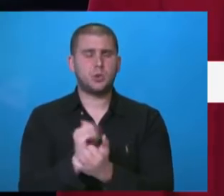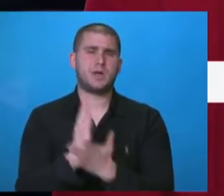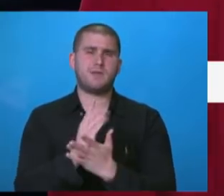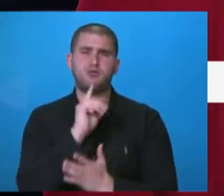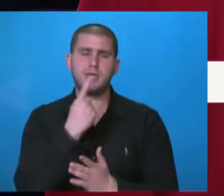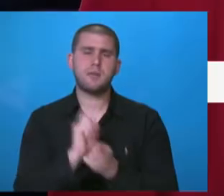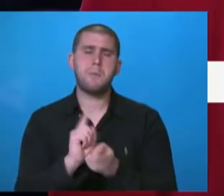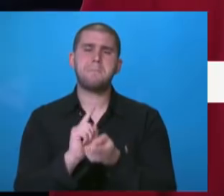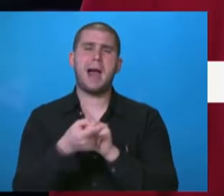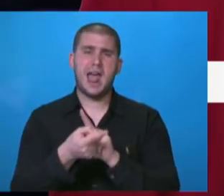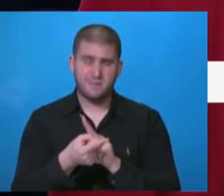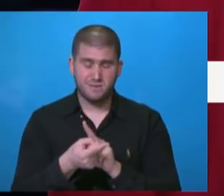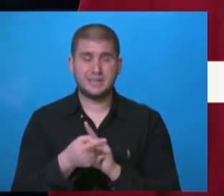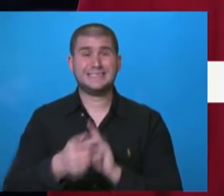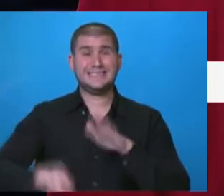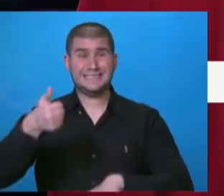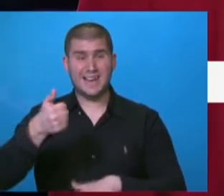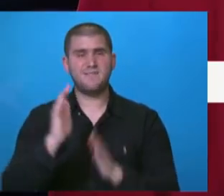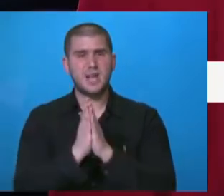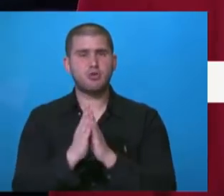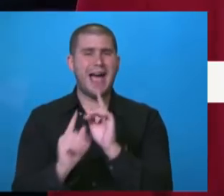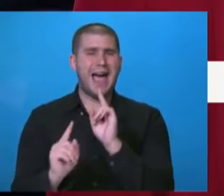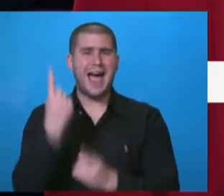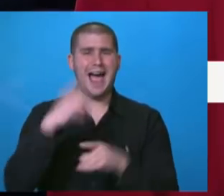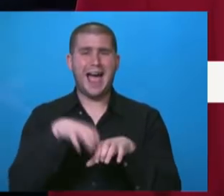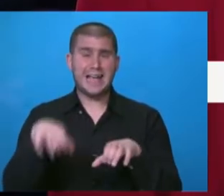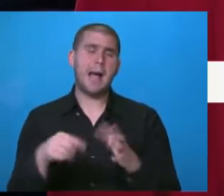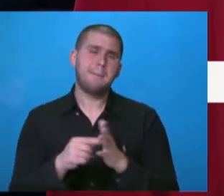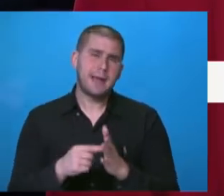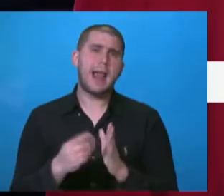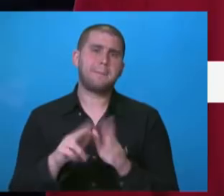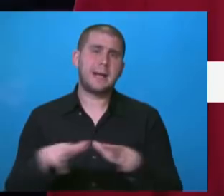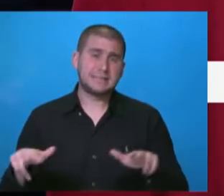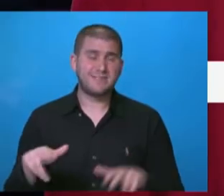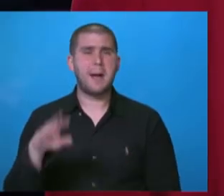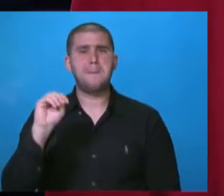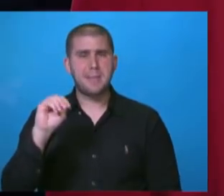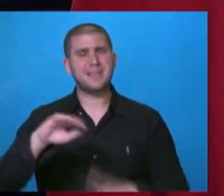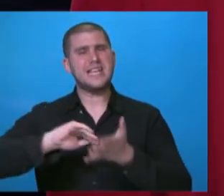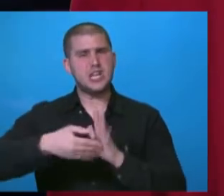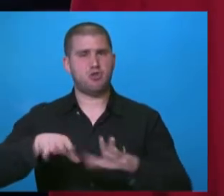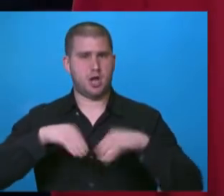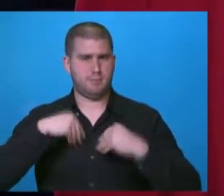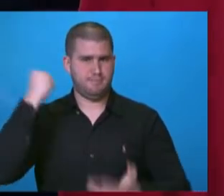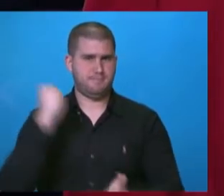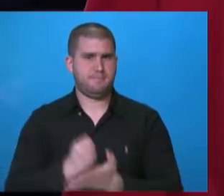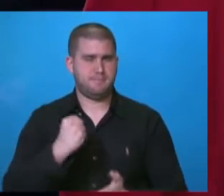מקום. השר ארדן ביקש חריגה לנוכח הנסיבות, מנדלבליט אישר אותה הערב.